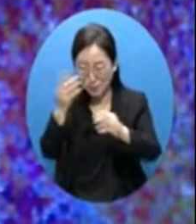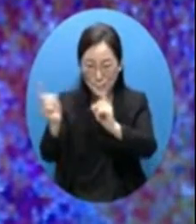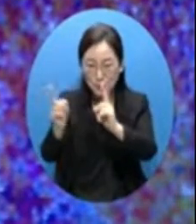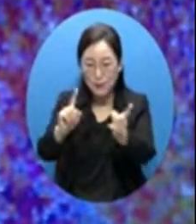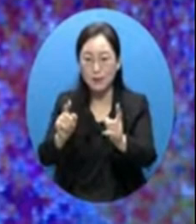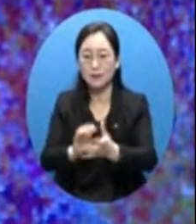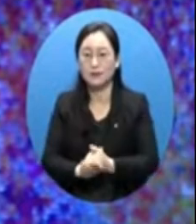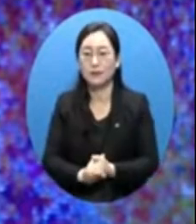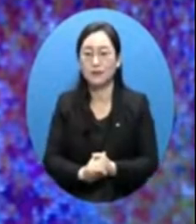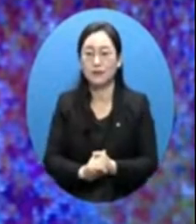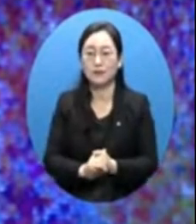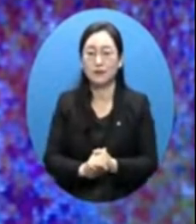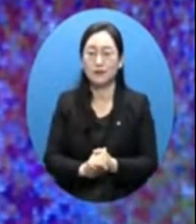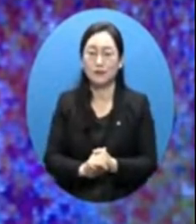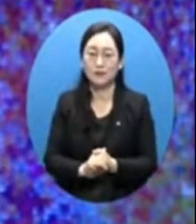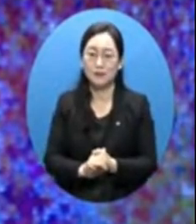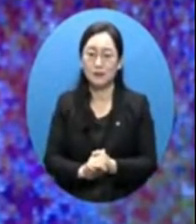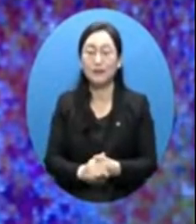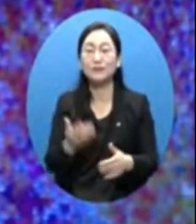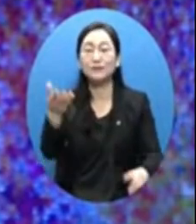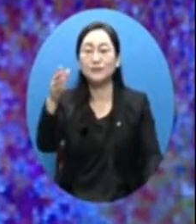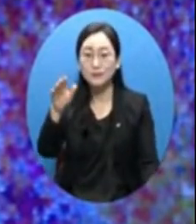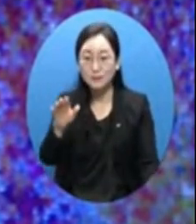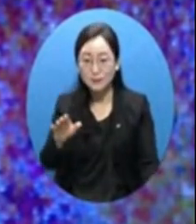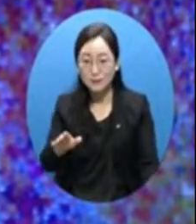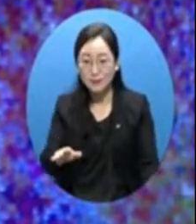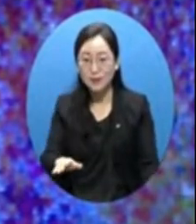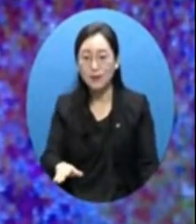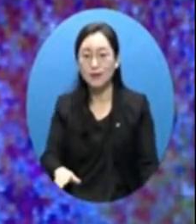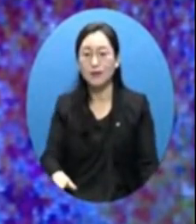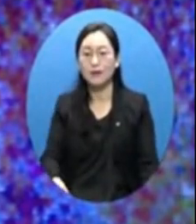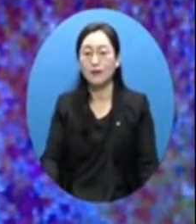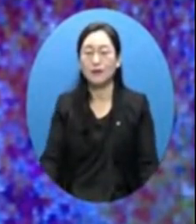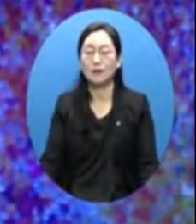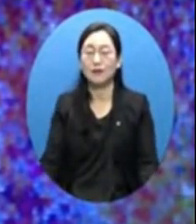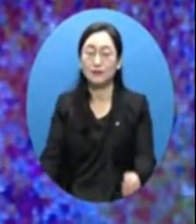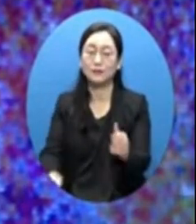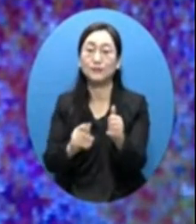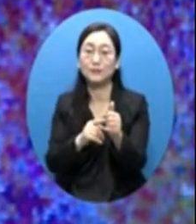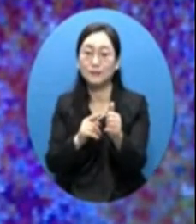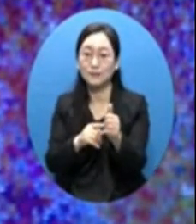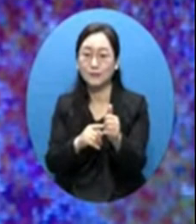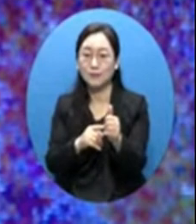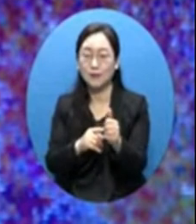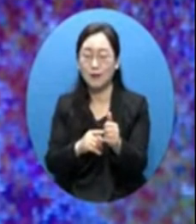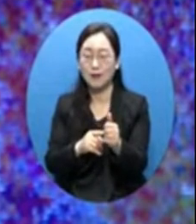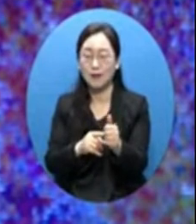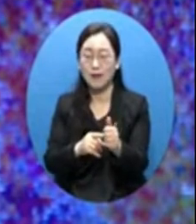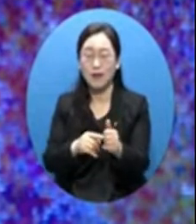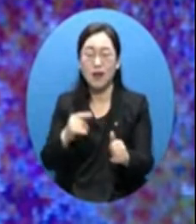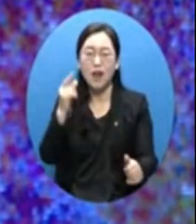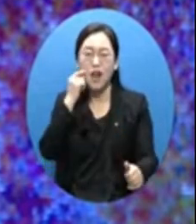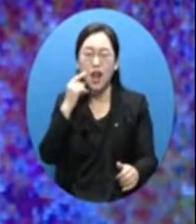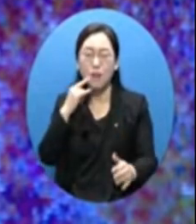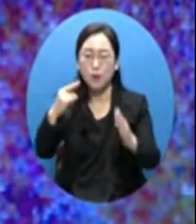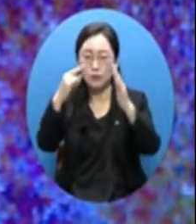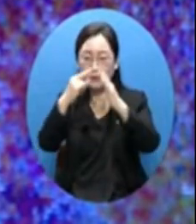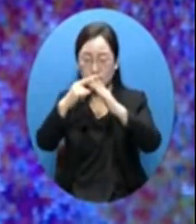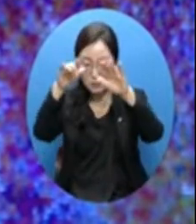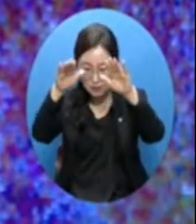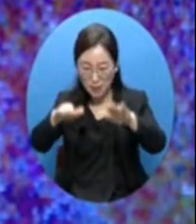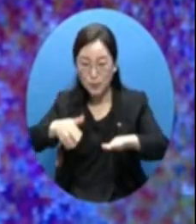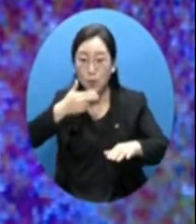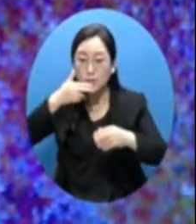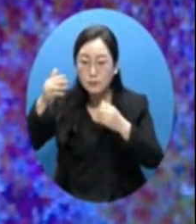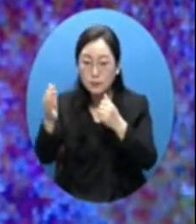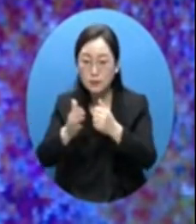것입니다. 그런데 그는 신자 참배 문제를 해서 일제시대의